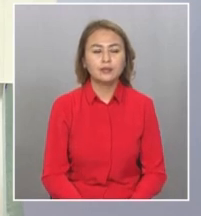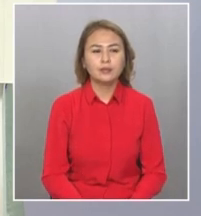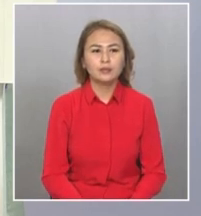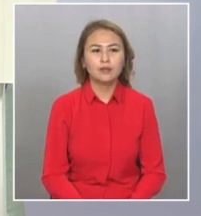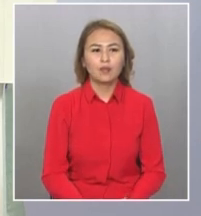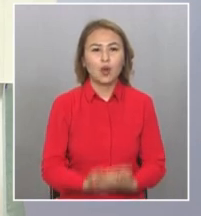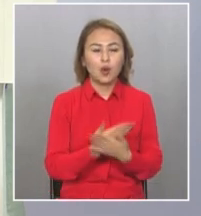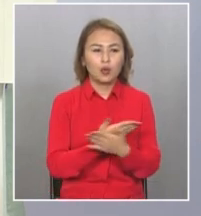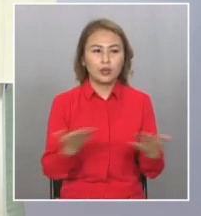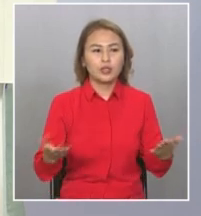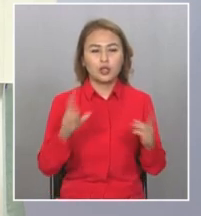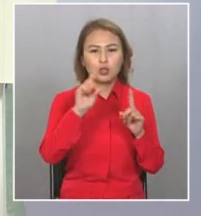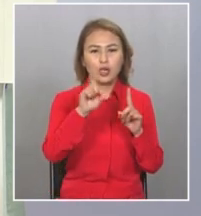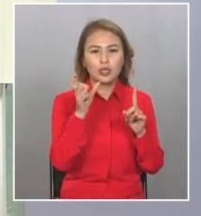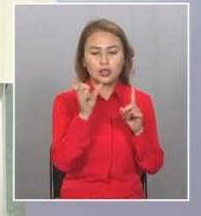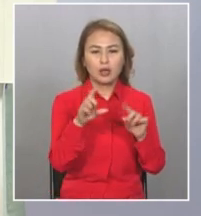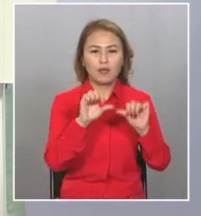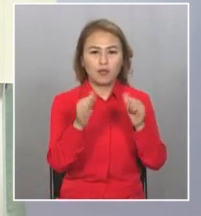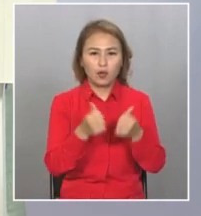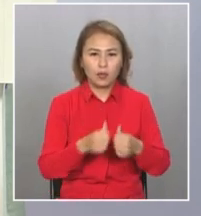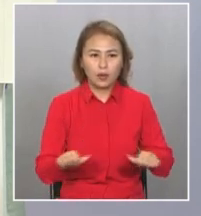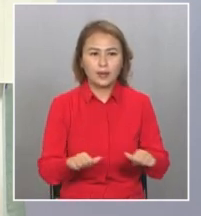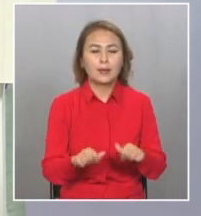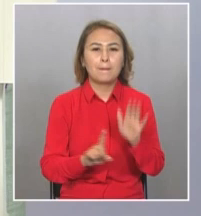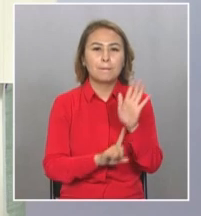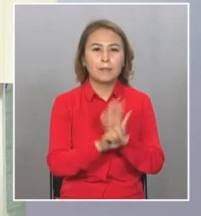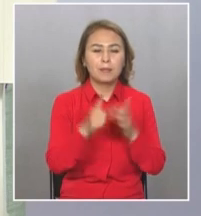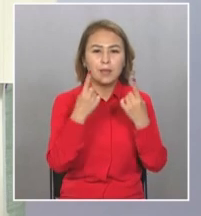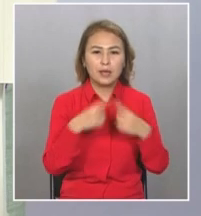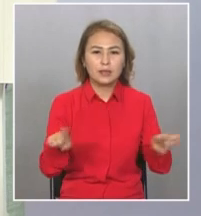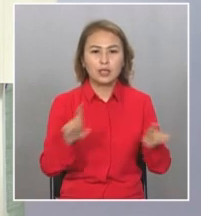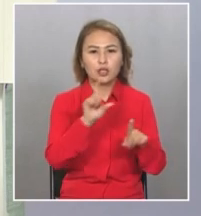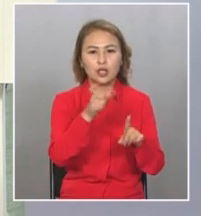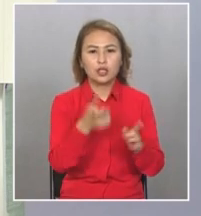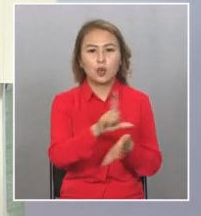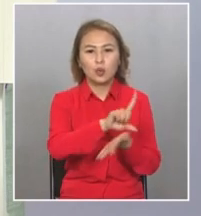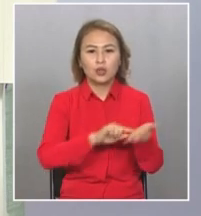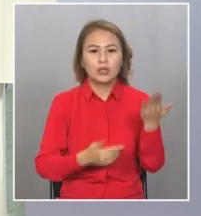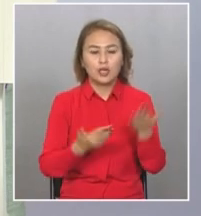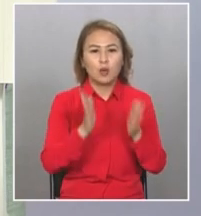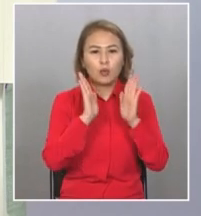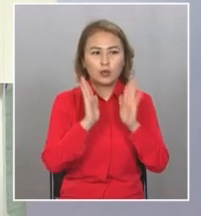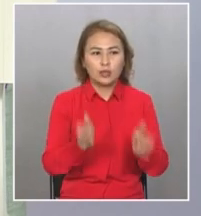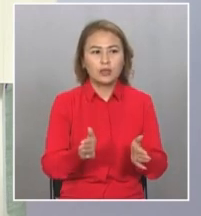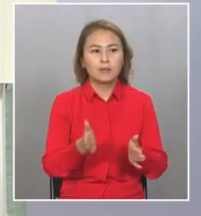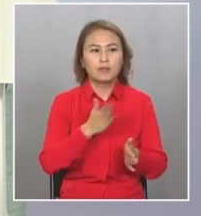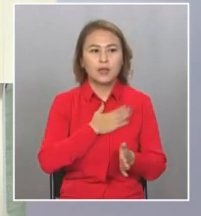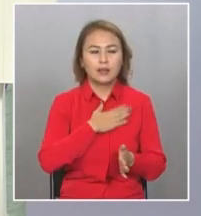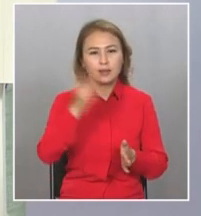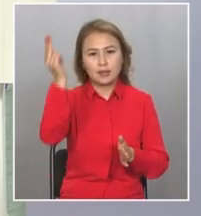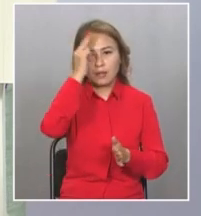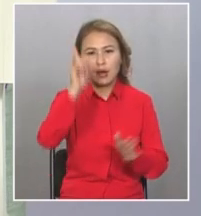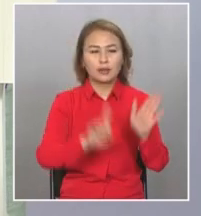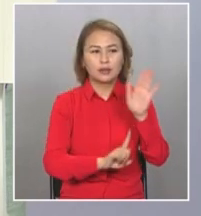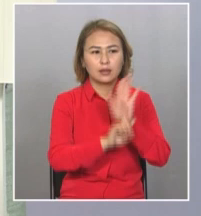Енді осы яшықтағы формуланы басқа яшықтарға көшіретін болсам, онда менде